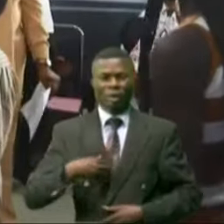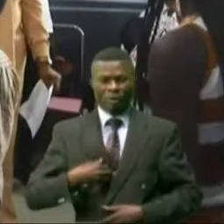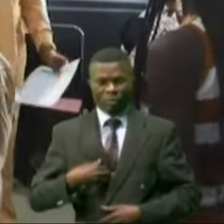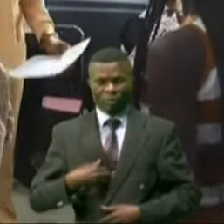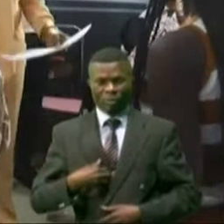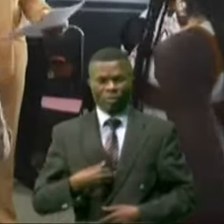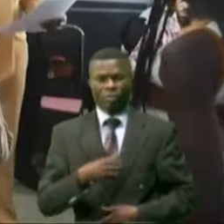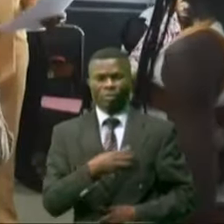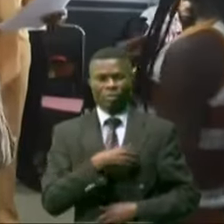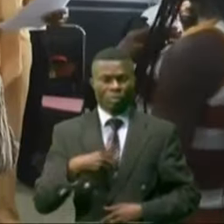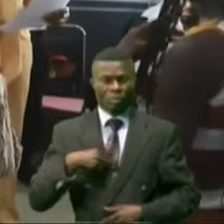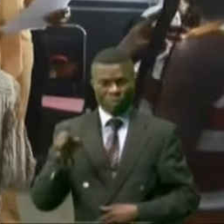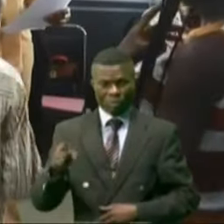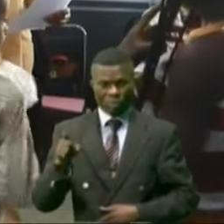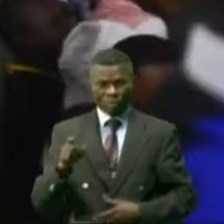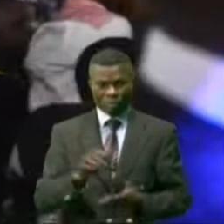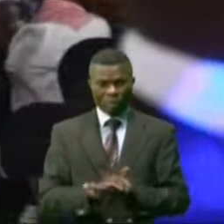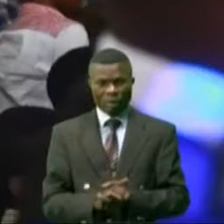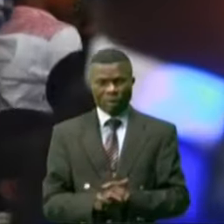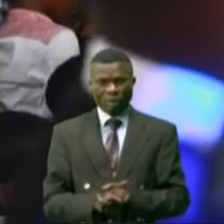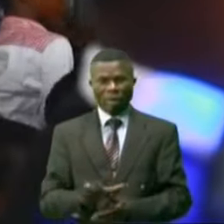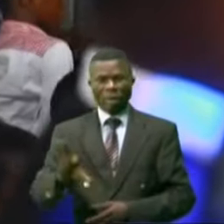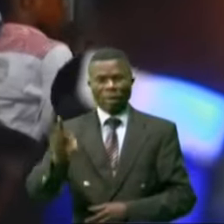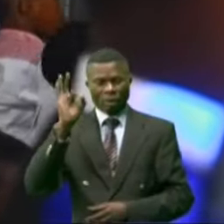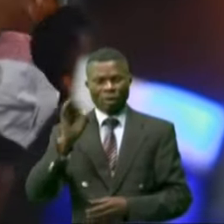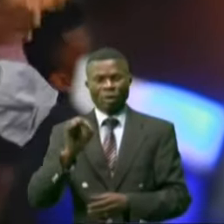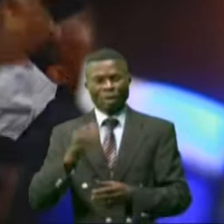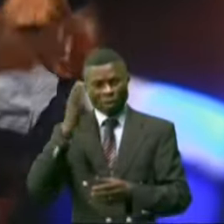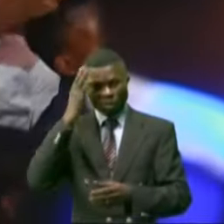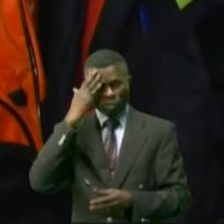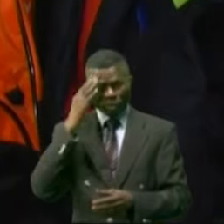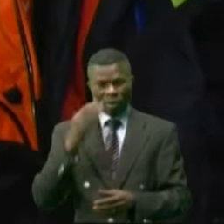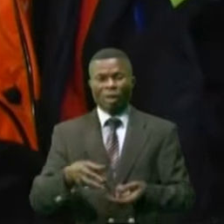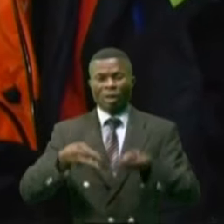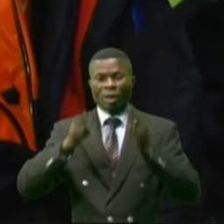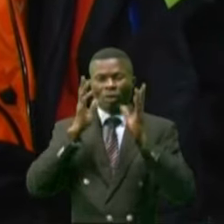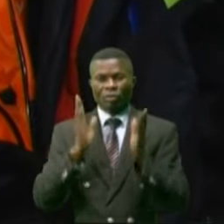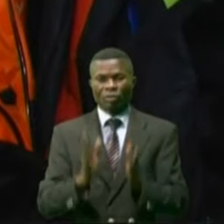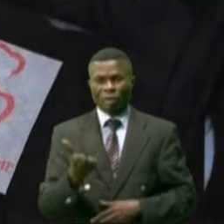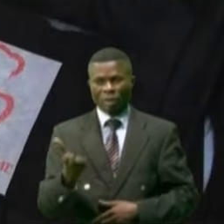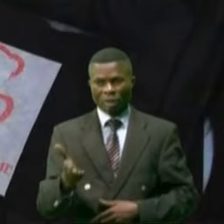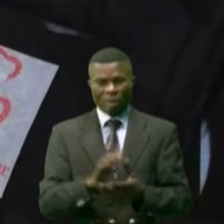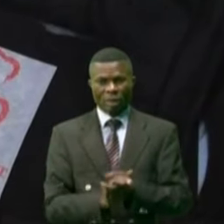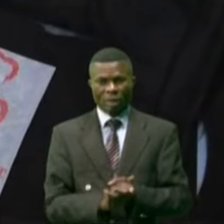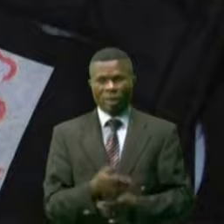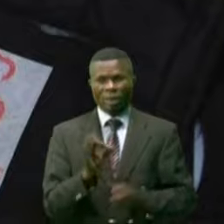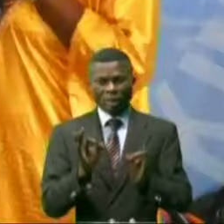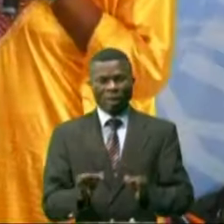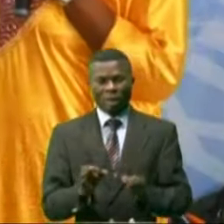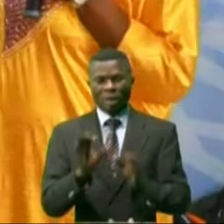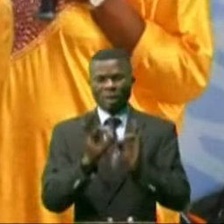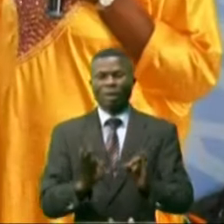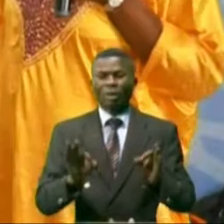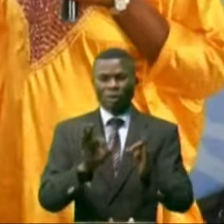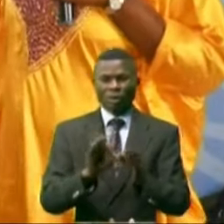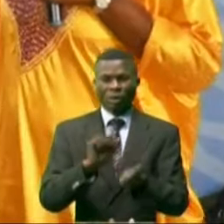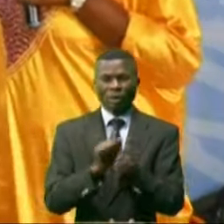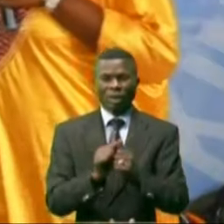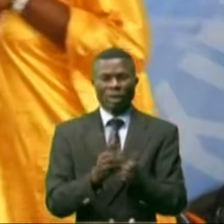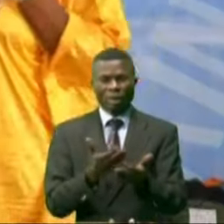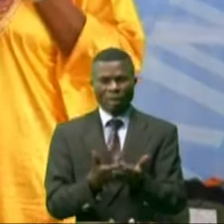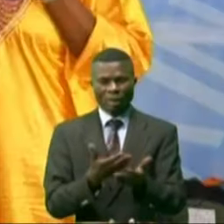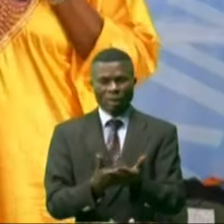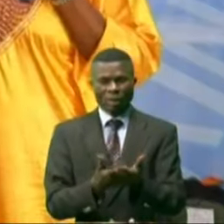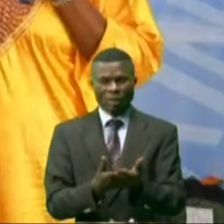Julie Suelemanika, veut redonner le sourire à ses enfants vulnérables. Ces kits composés essentiellement des